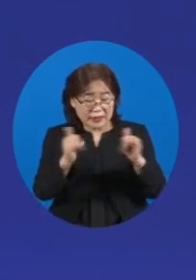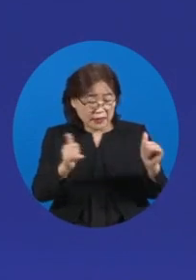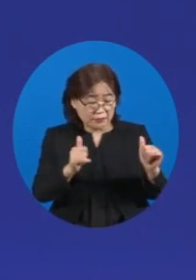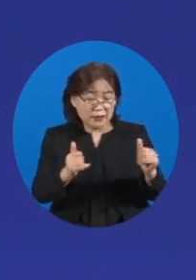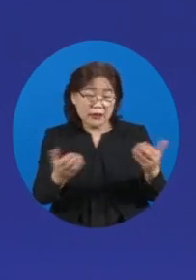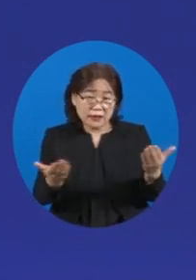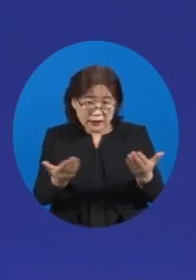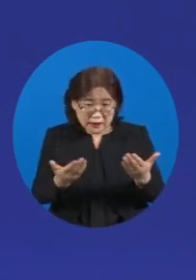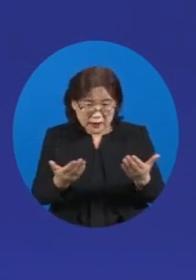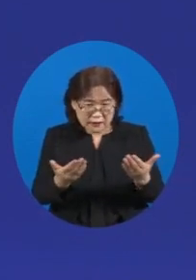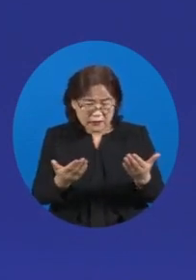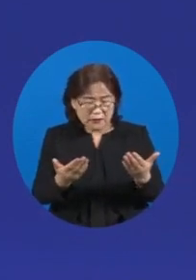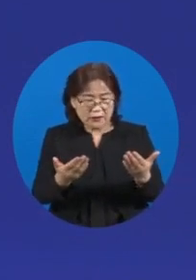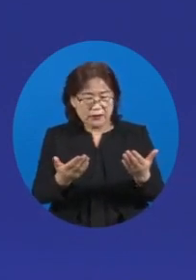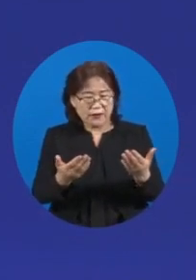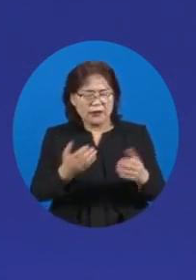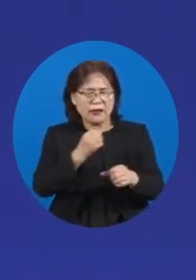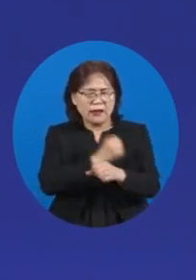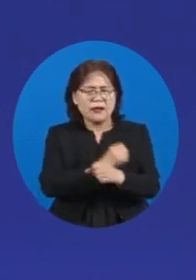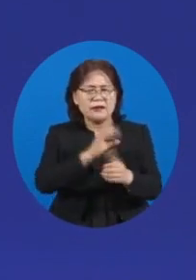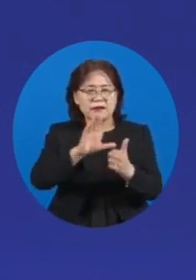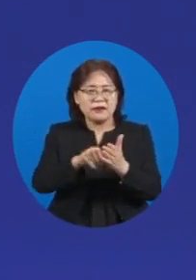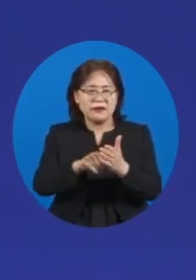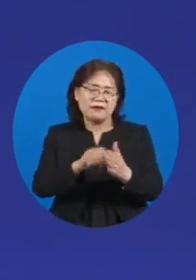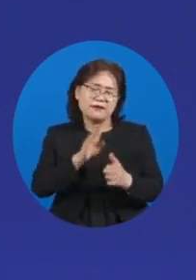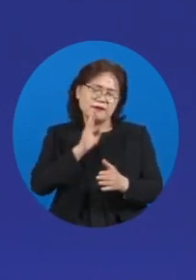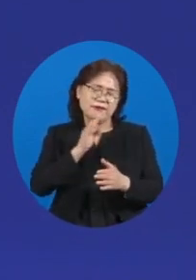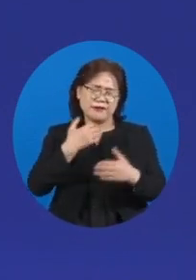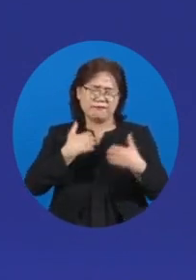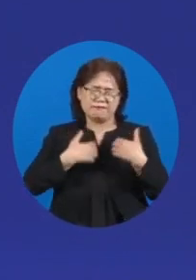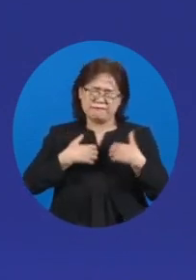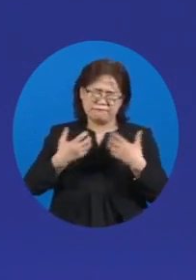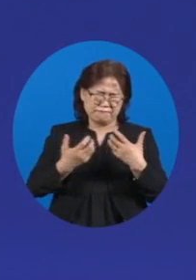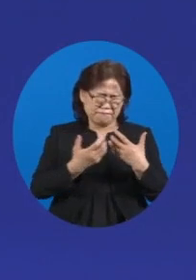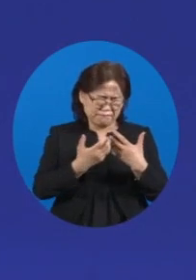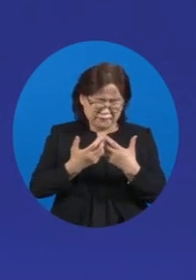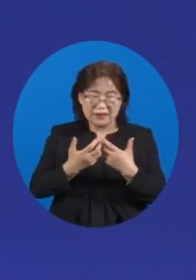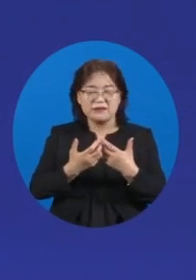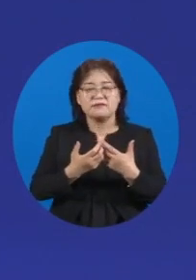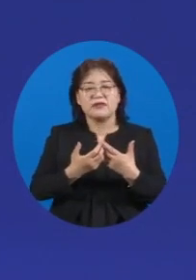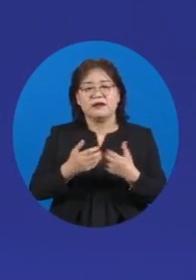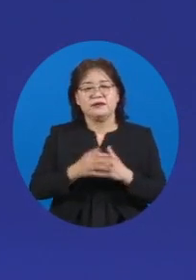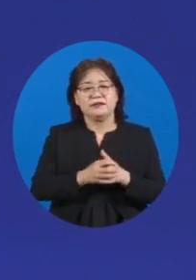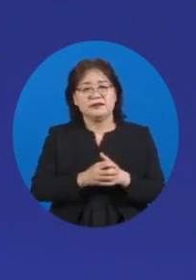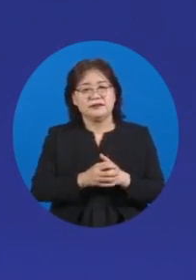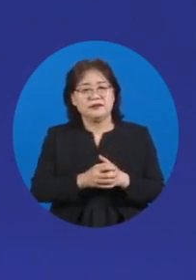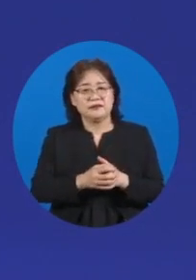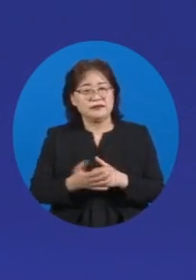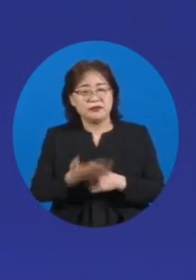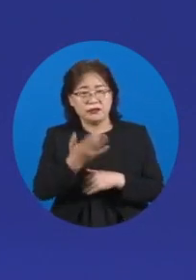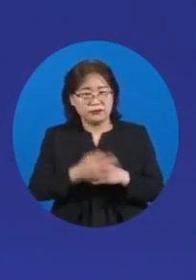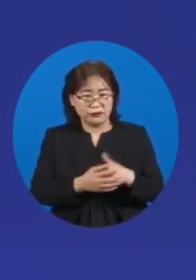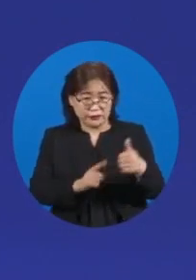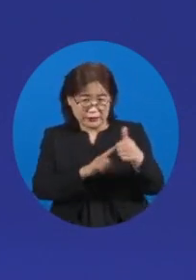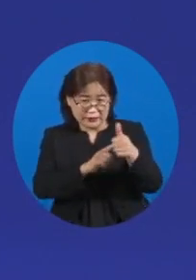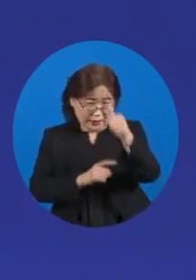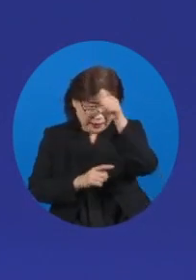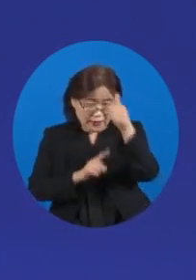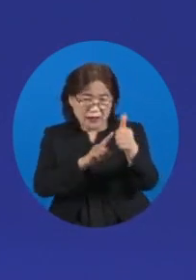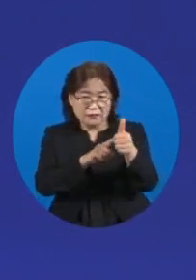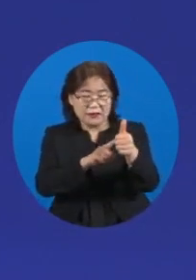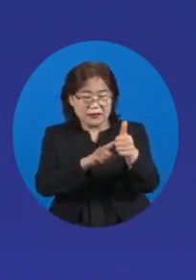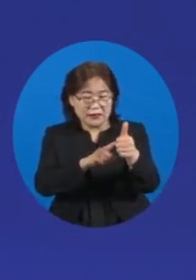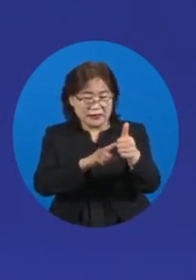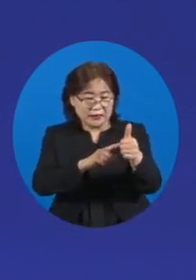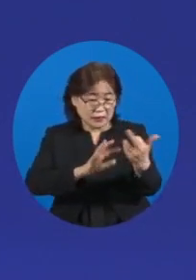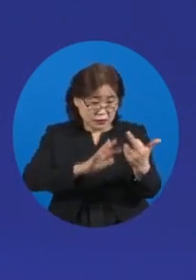노동을 하면 노동을 할수록 참된 기쁨이 있었어요 자 여러분 아담이 그 애들 동산 의 짐승